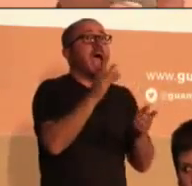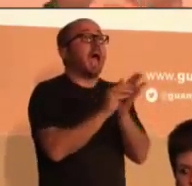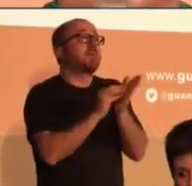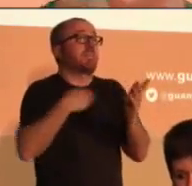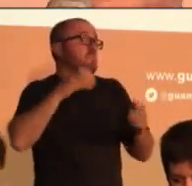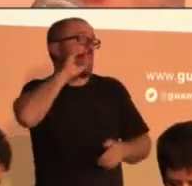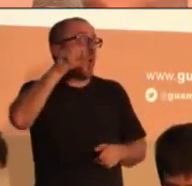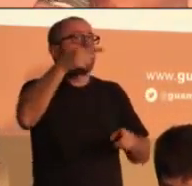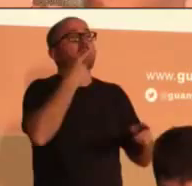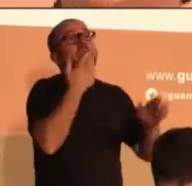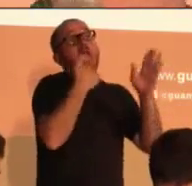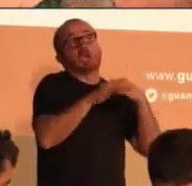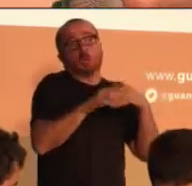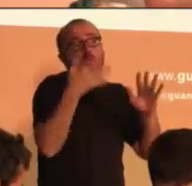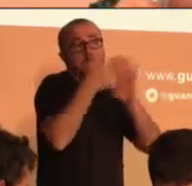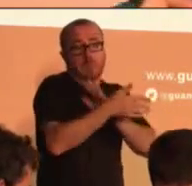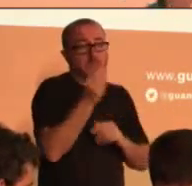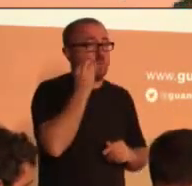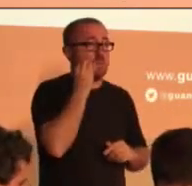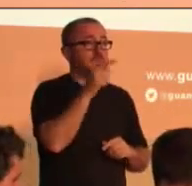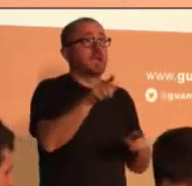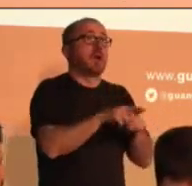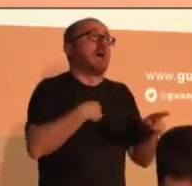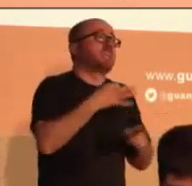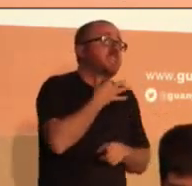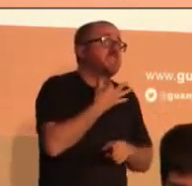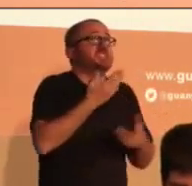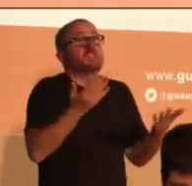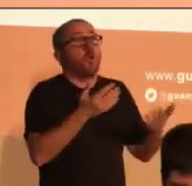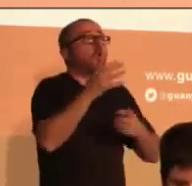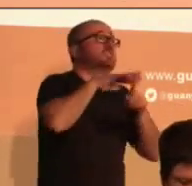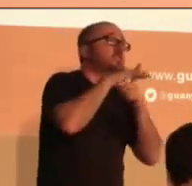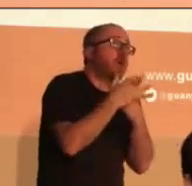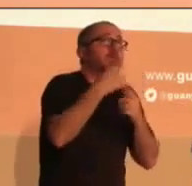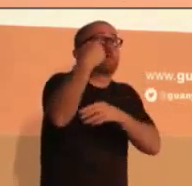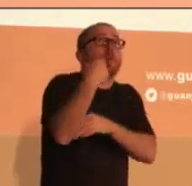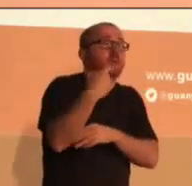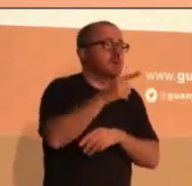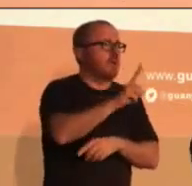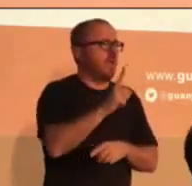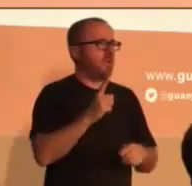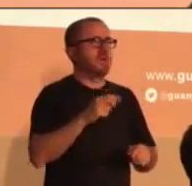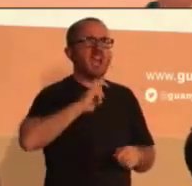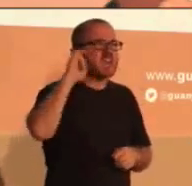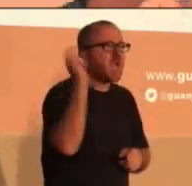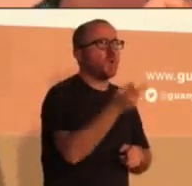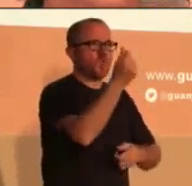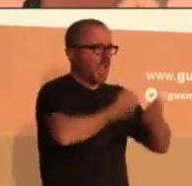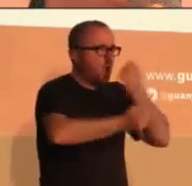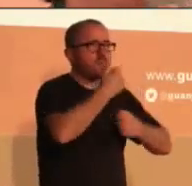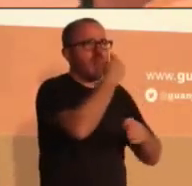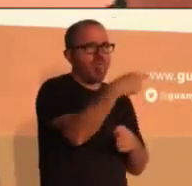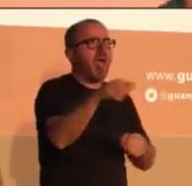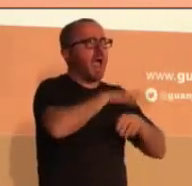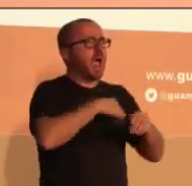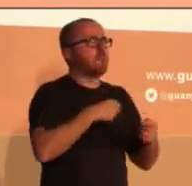sobre, però estan pitjor repartits que mai. Però això és una bona notícia, perquè vol dir que si ens hi posem, podem aconseguir aquests recursos i redistribuir-los. Som